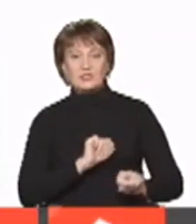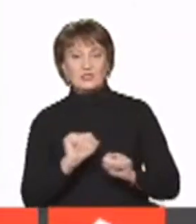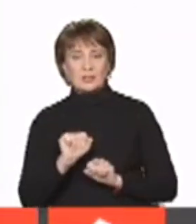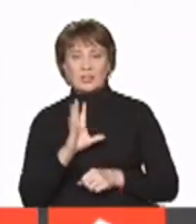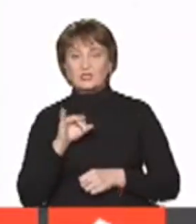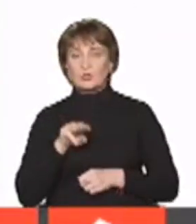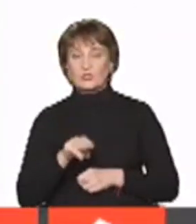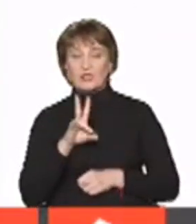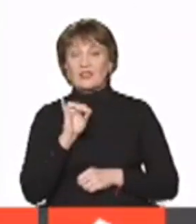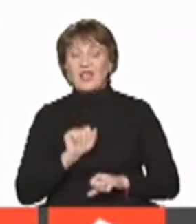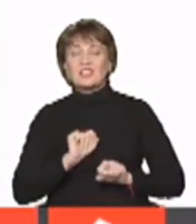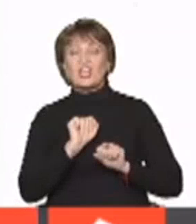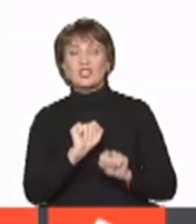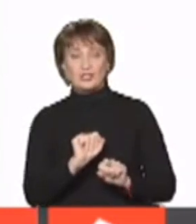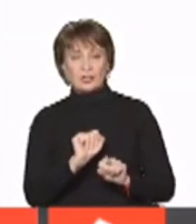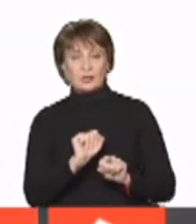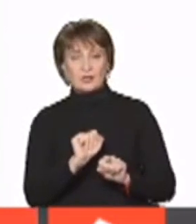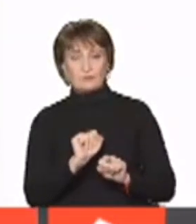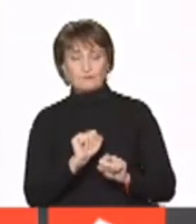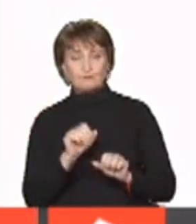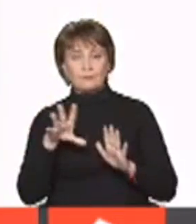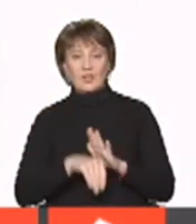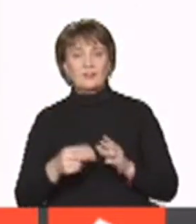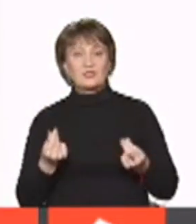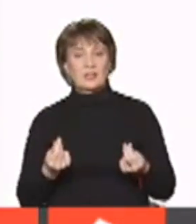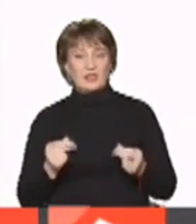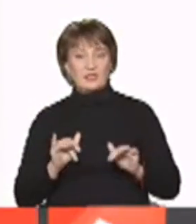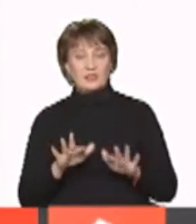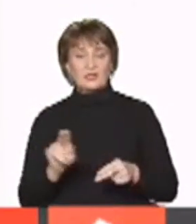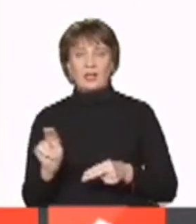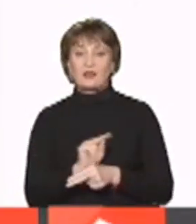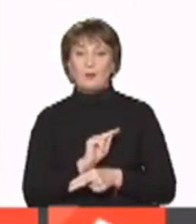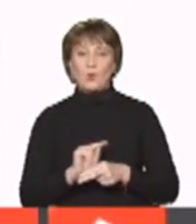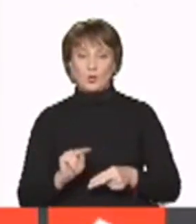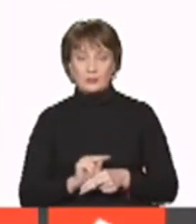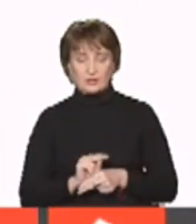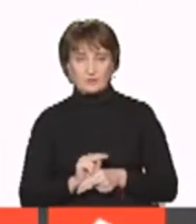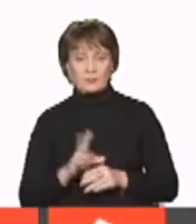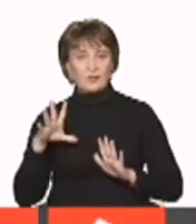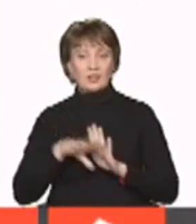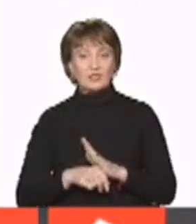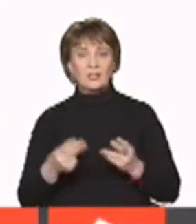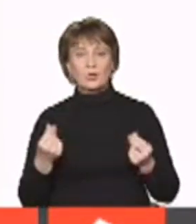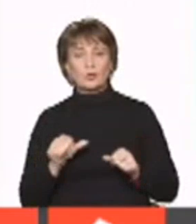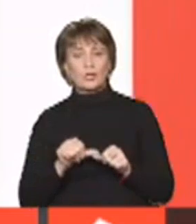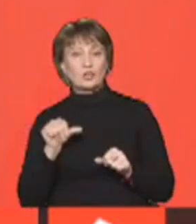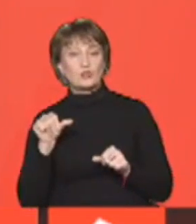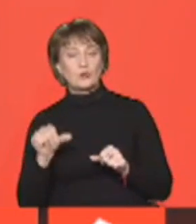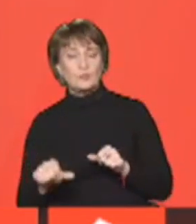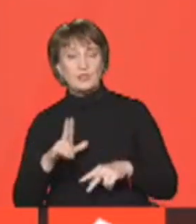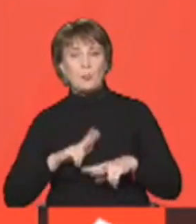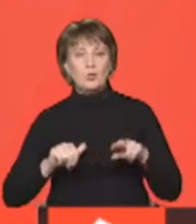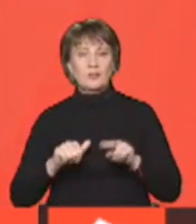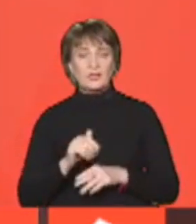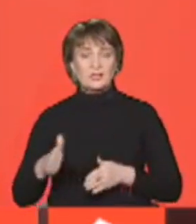статті. Незахищені статті – це інвестиційна діяльність України. Це є ремонти, це є вкладання грошей, зокрема, в